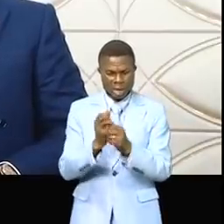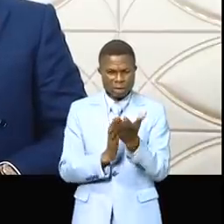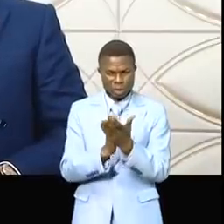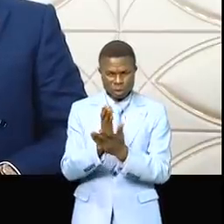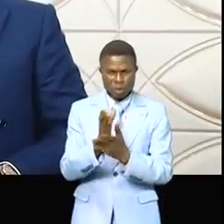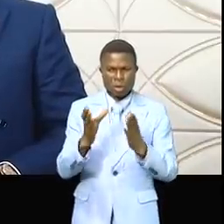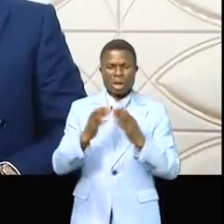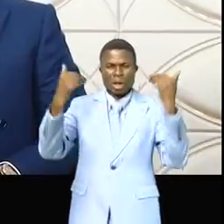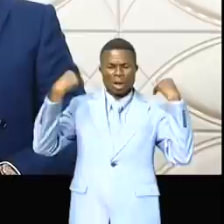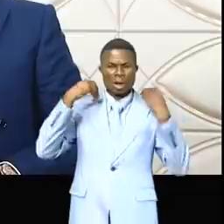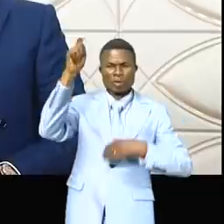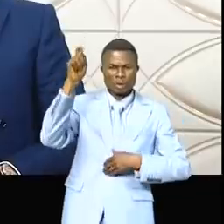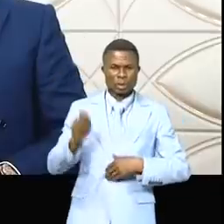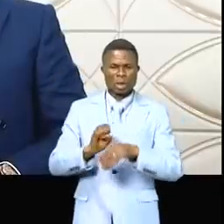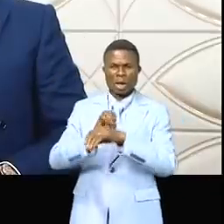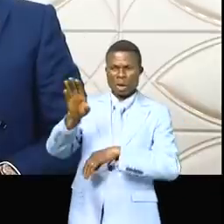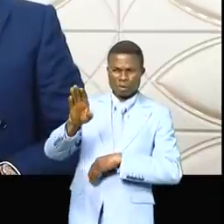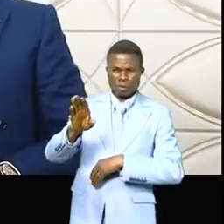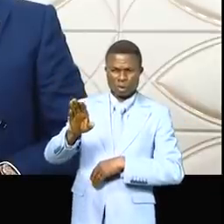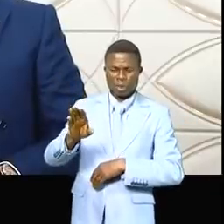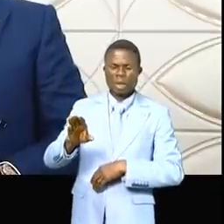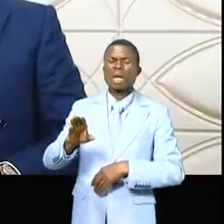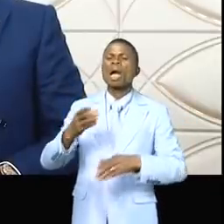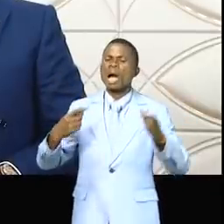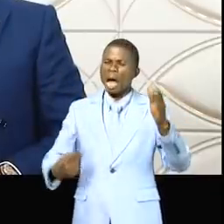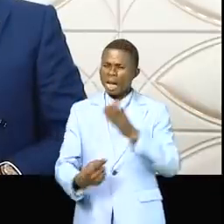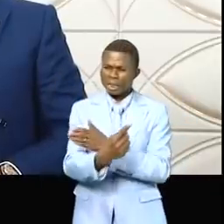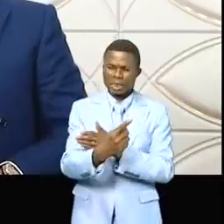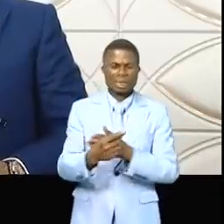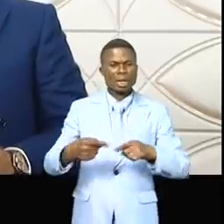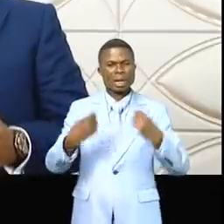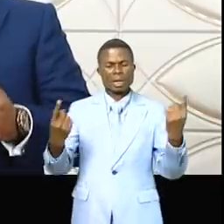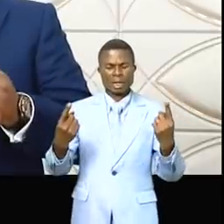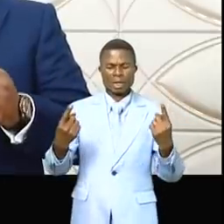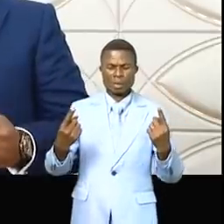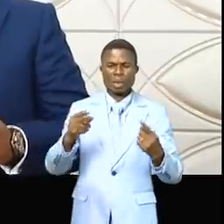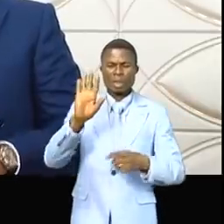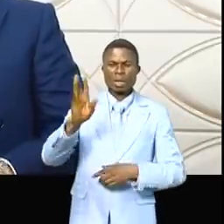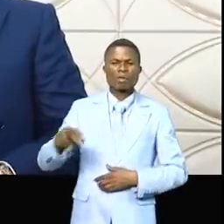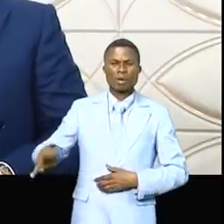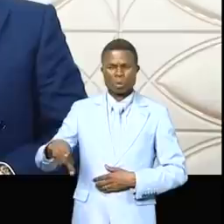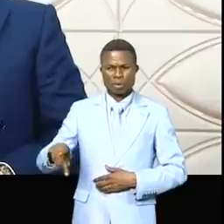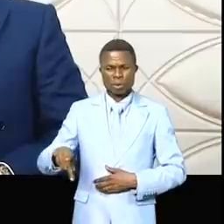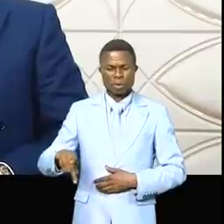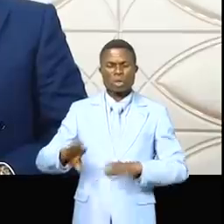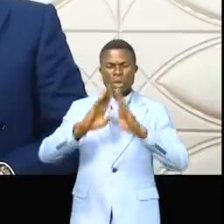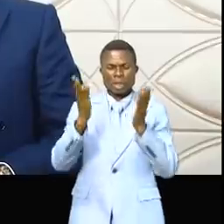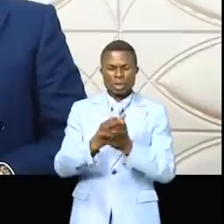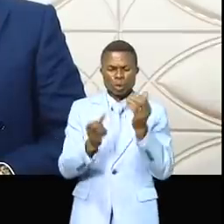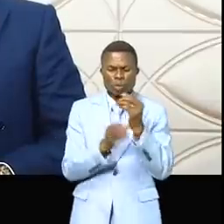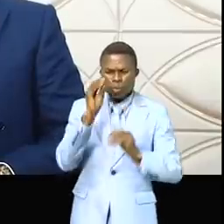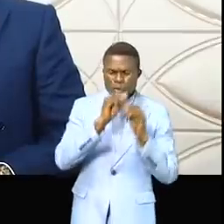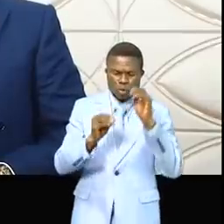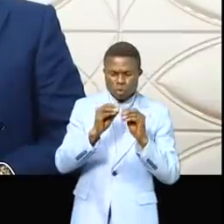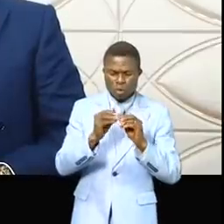les autorités militaires déployées en dénonçant les ennemis du peuple et toute complicité à quelque niveau que